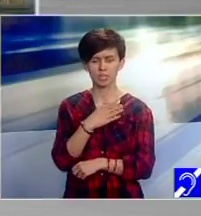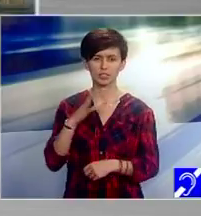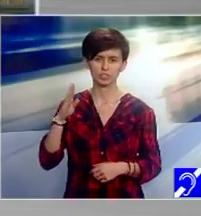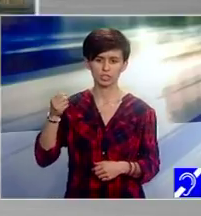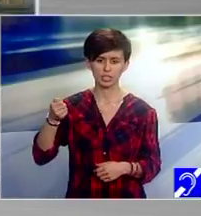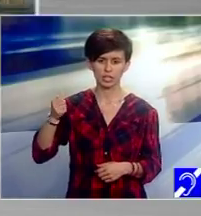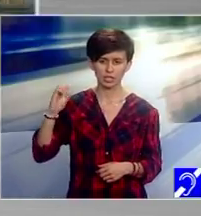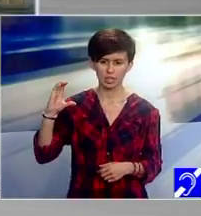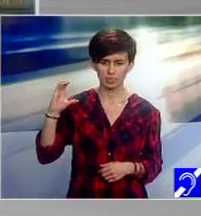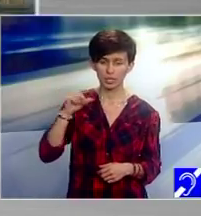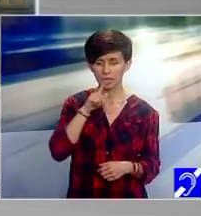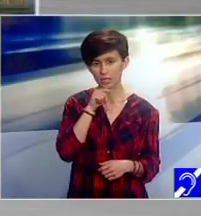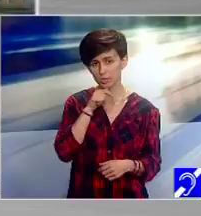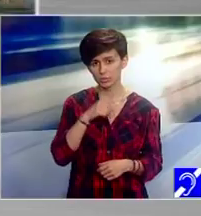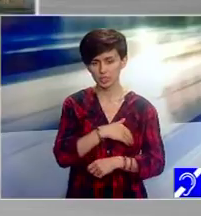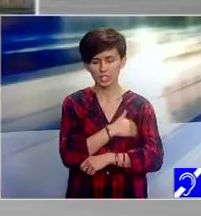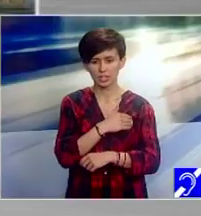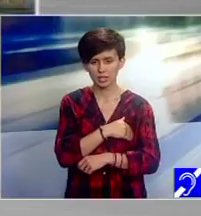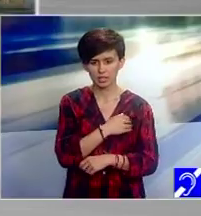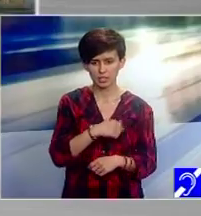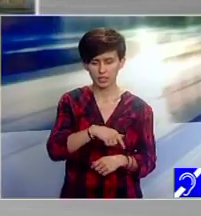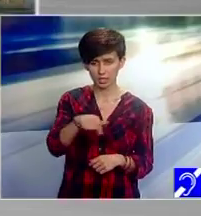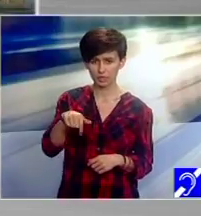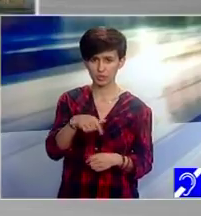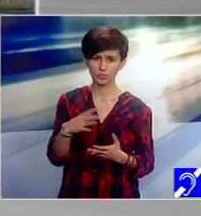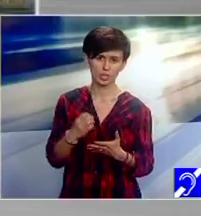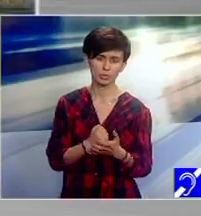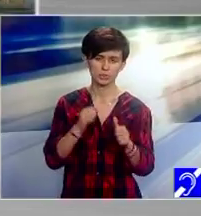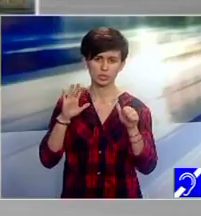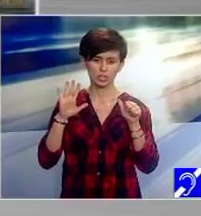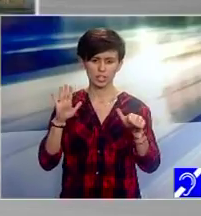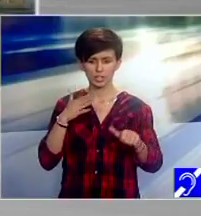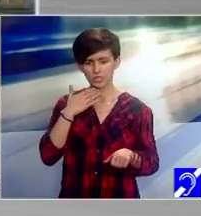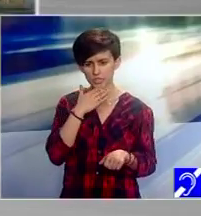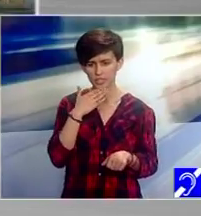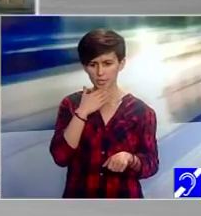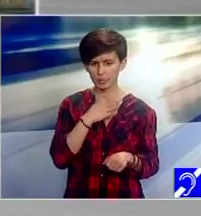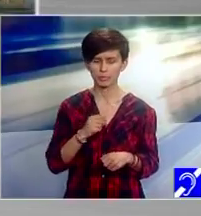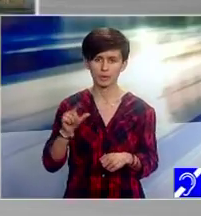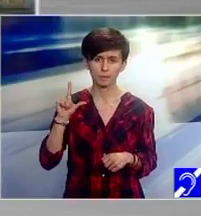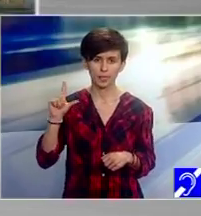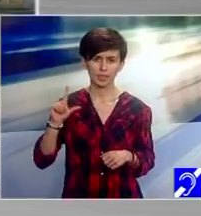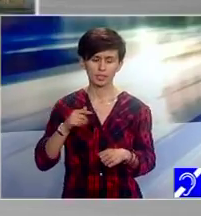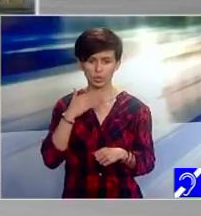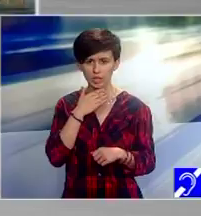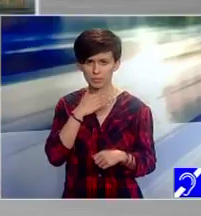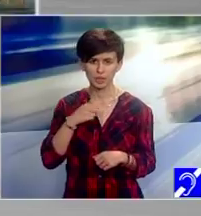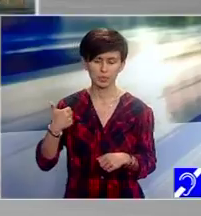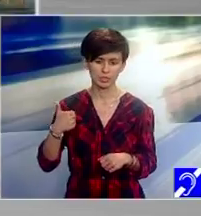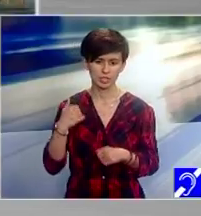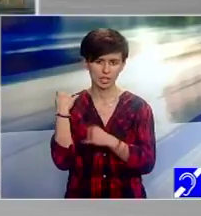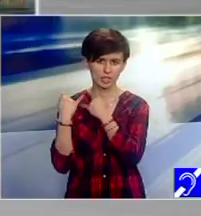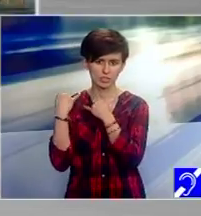noștri au obținut 6 premii. 2 premii întâi la istorie și